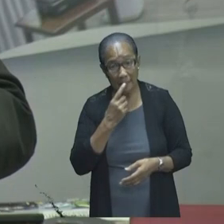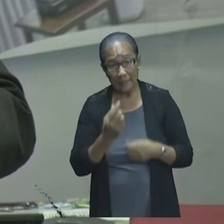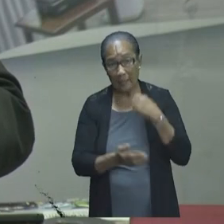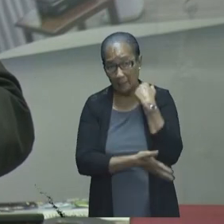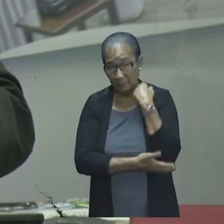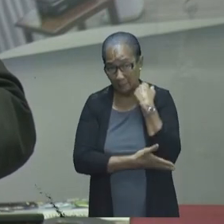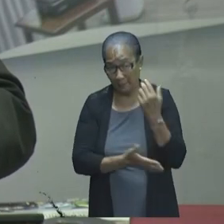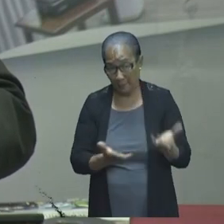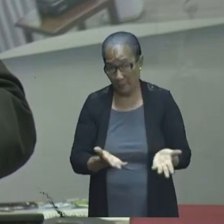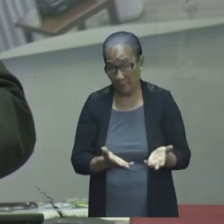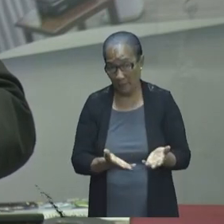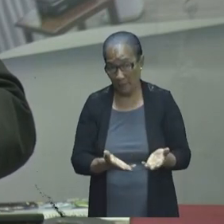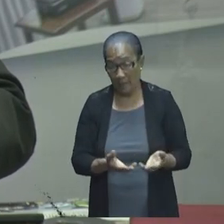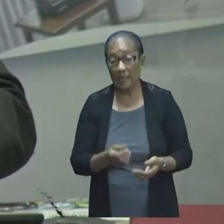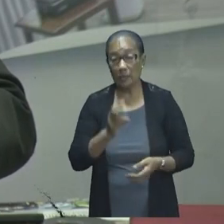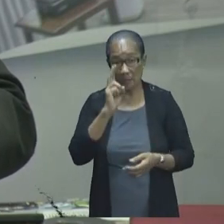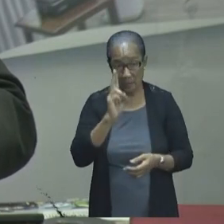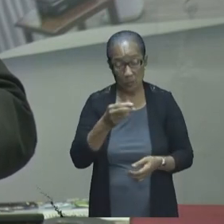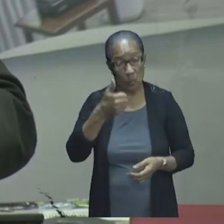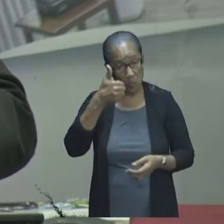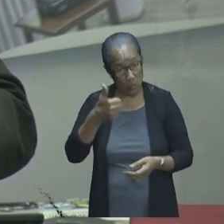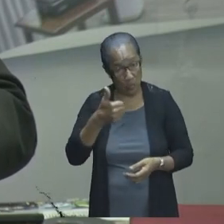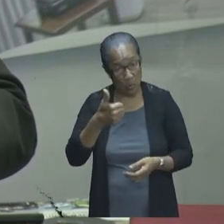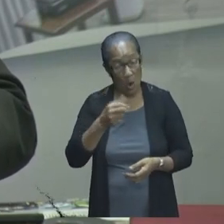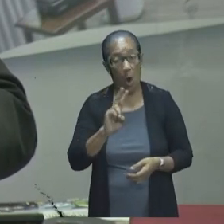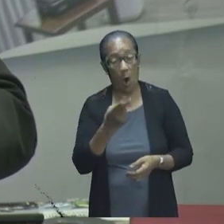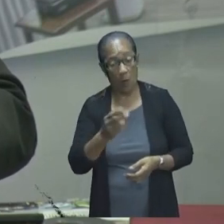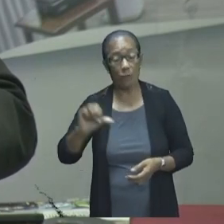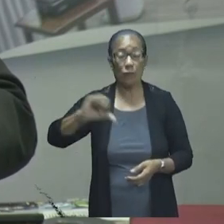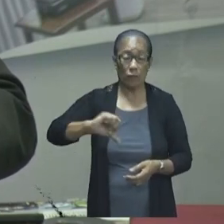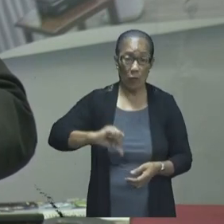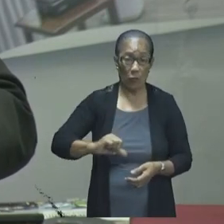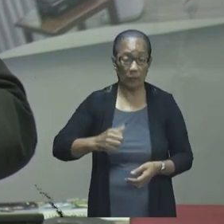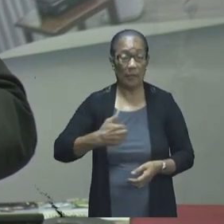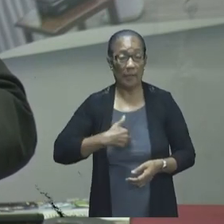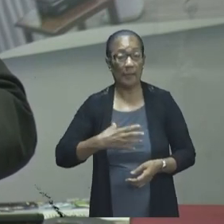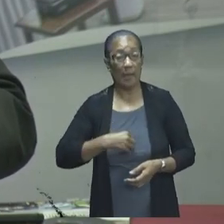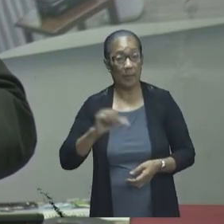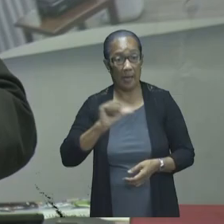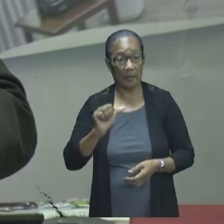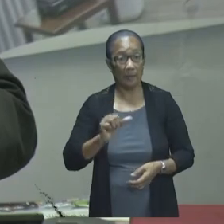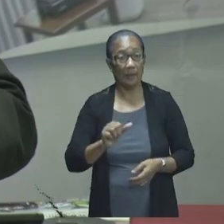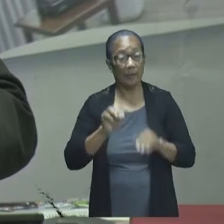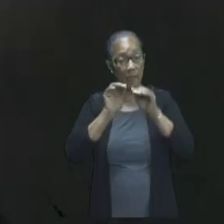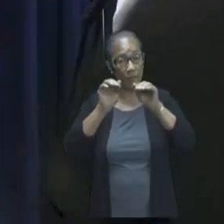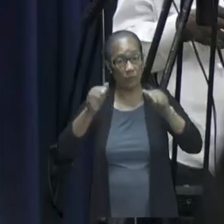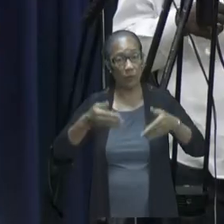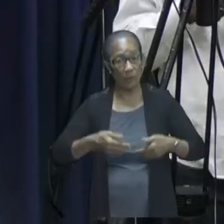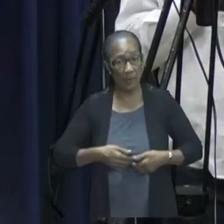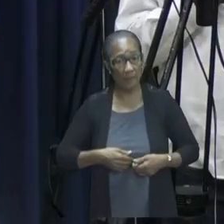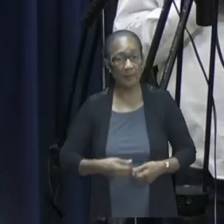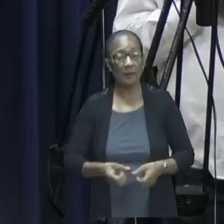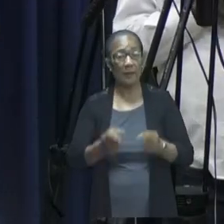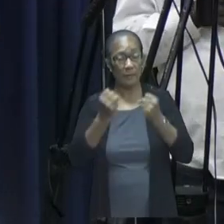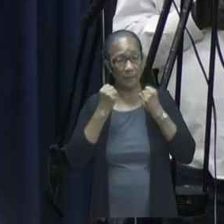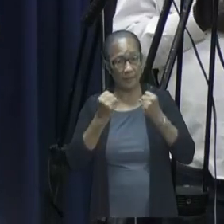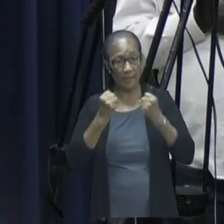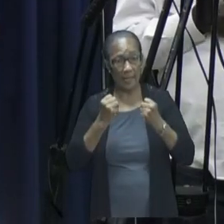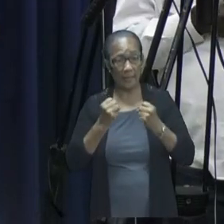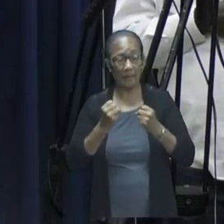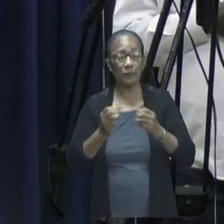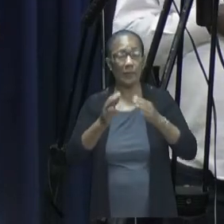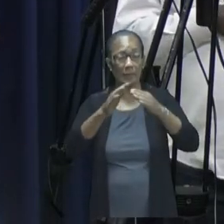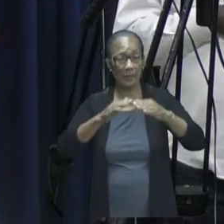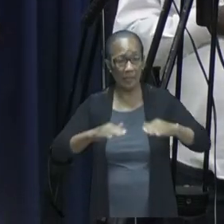gunstig voor of staan we de geweldig voor ik heb andere informatie versterking van de democratie